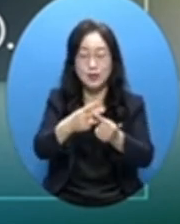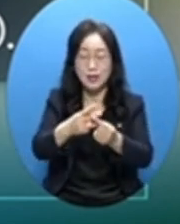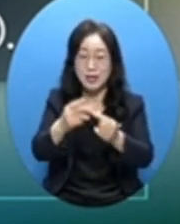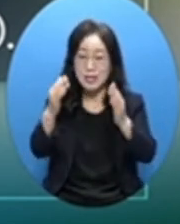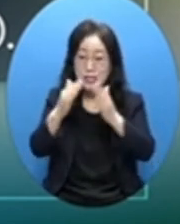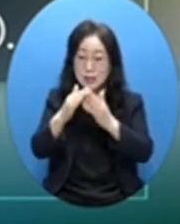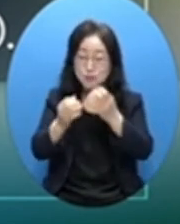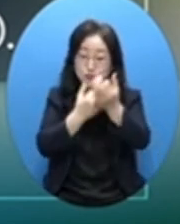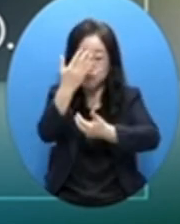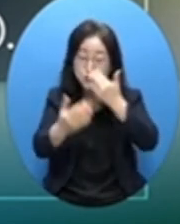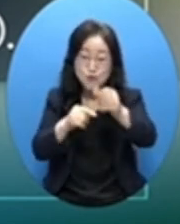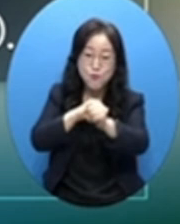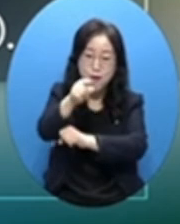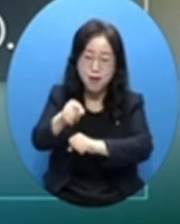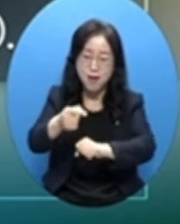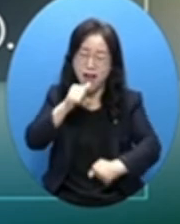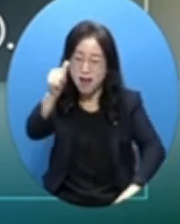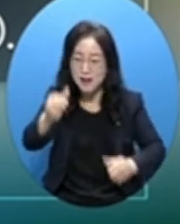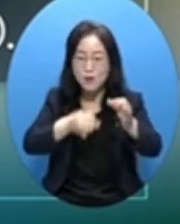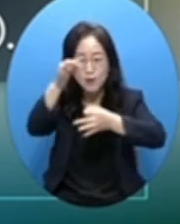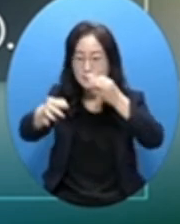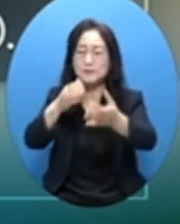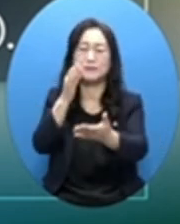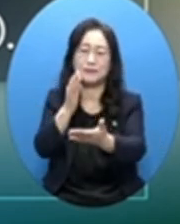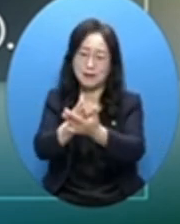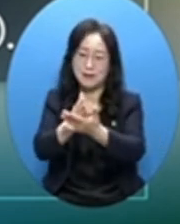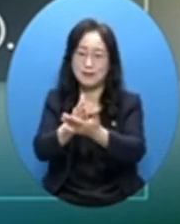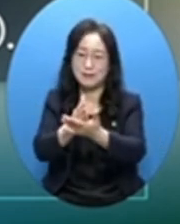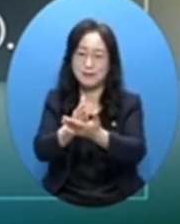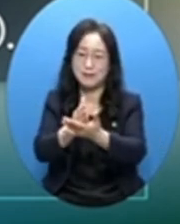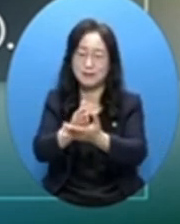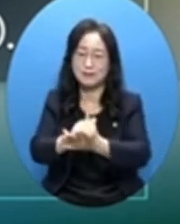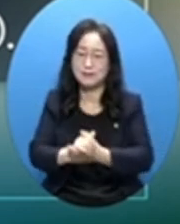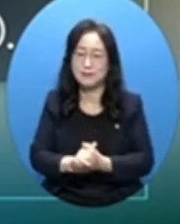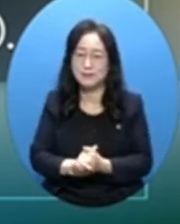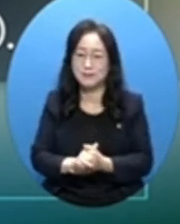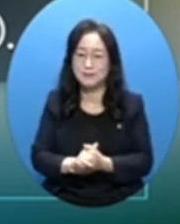났을 때를 빼놓고는 절대 고함을 지르지 말아라.